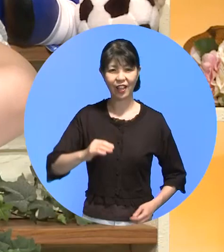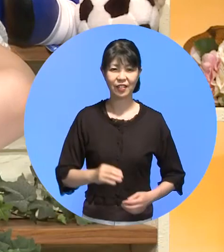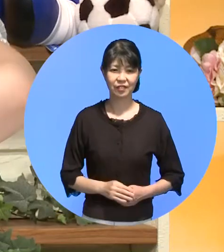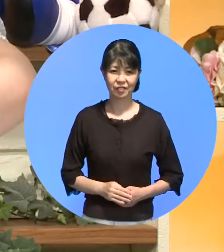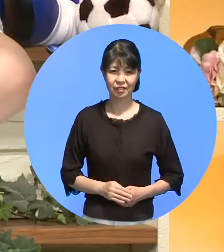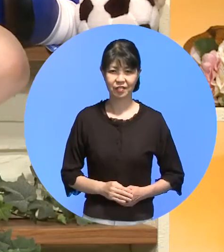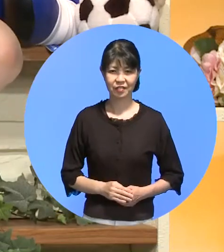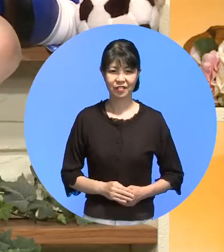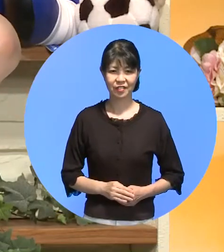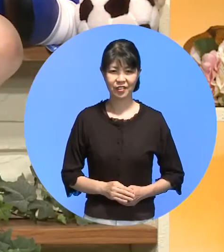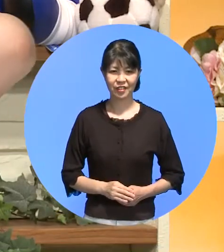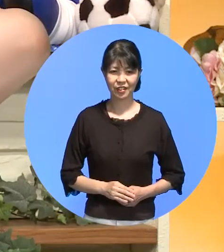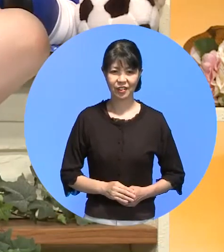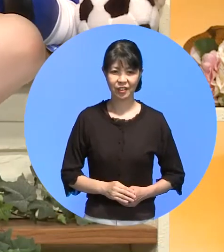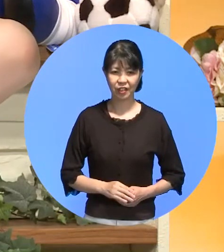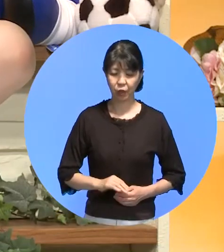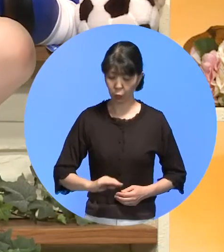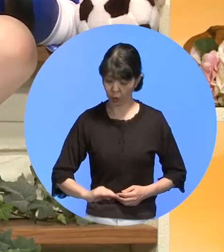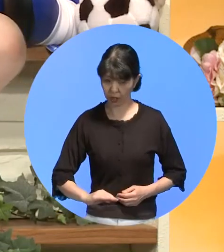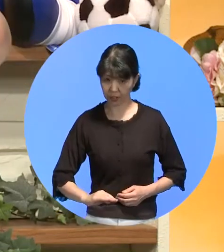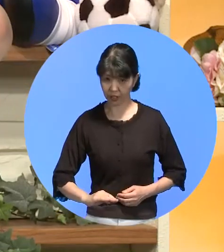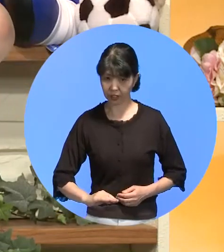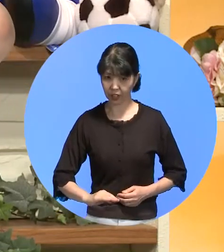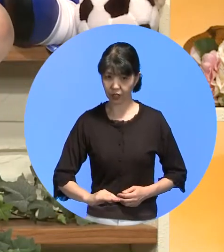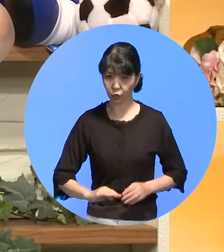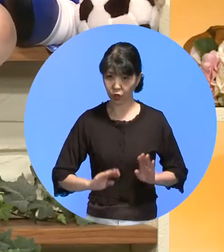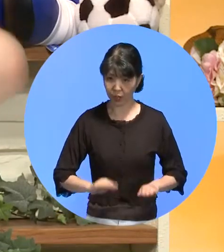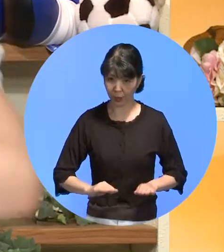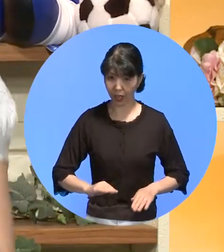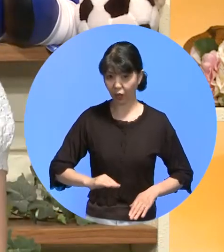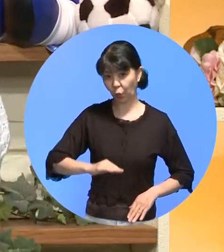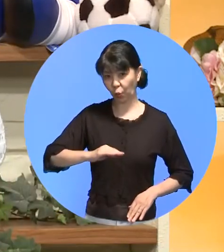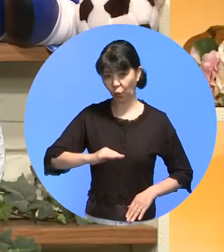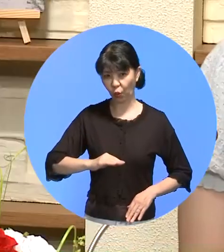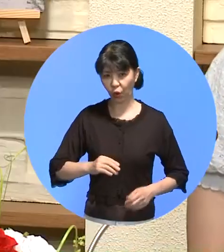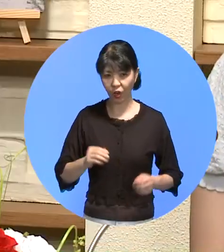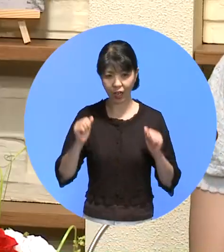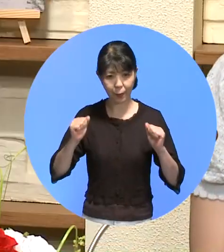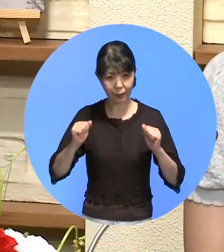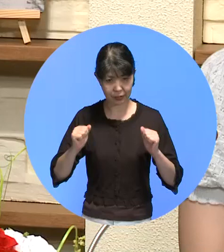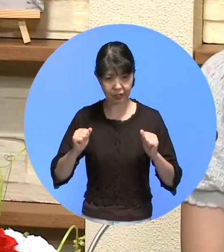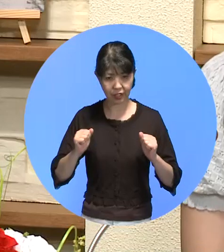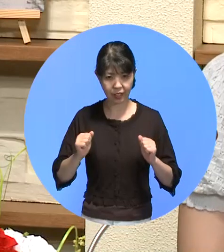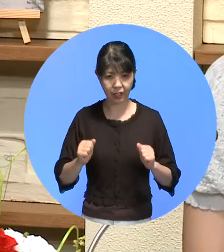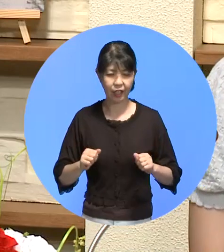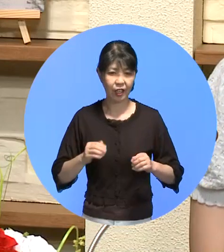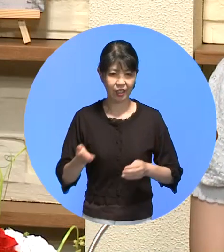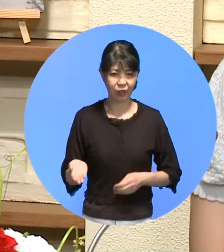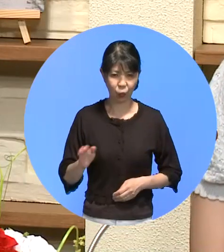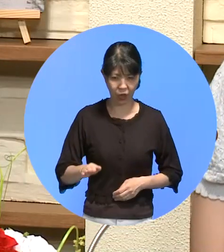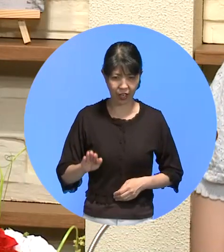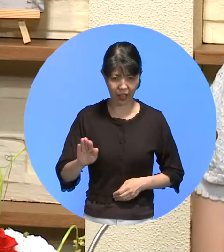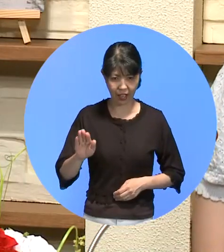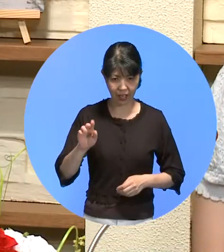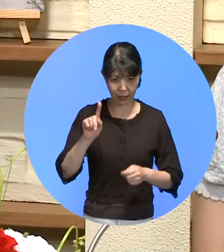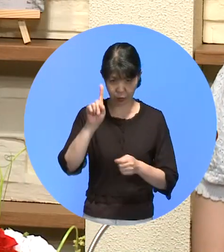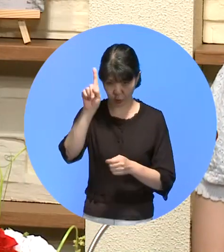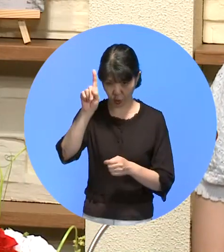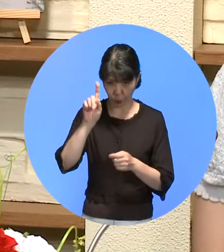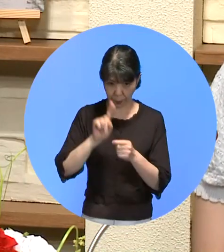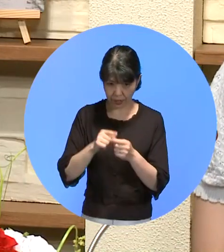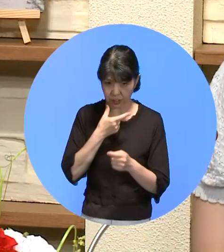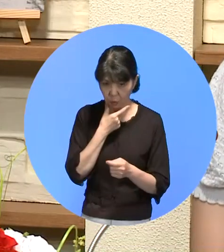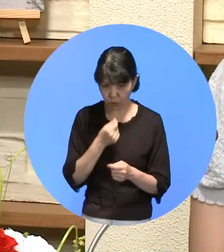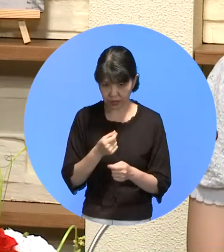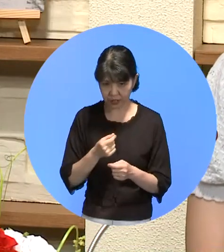ます。 ファーストここですか。 そう、この辺だったんですけどね、 なん か 頑張ってますよね。 はい、 2勝1分けということでね、これから上位陣にもうが